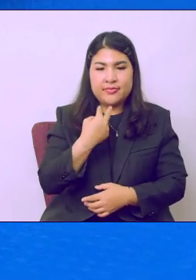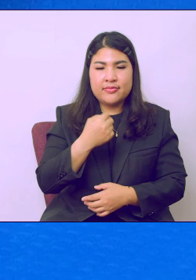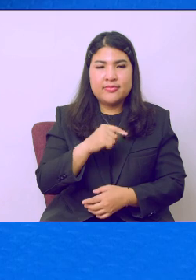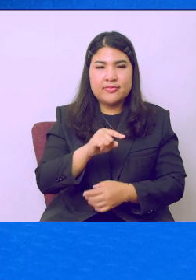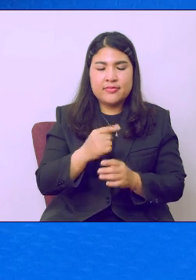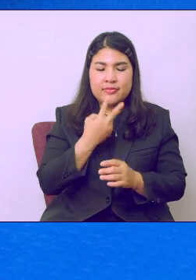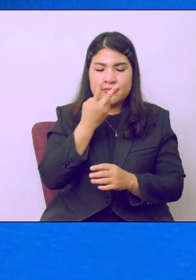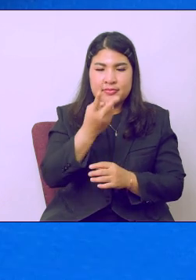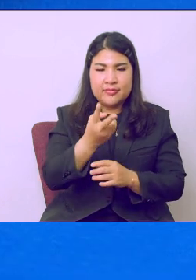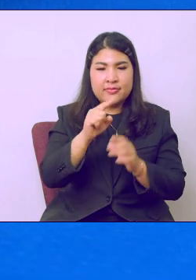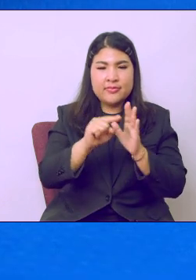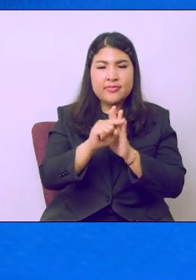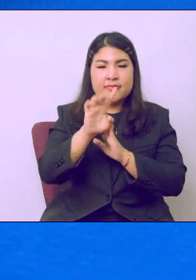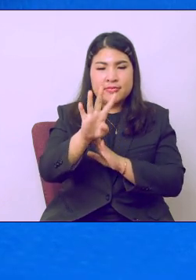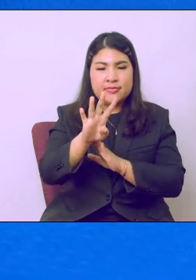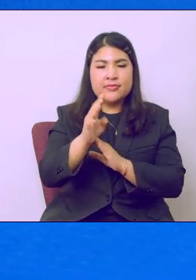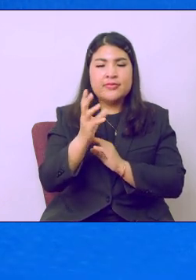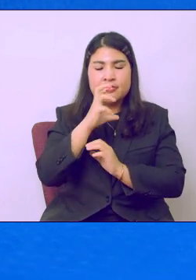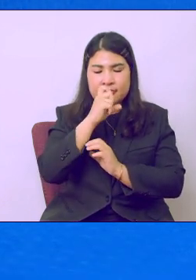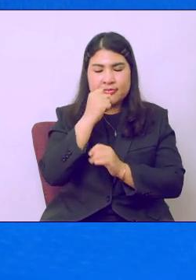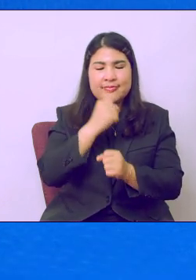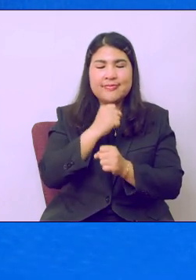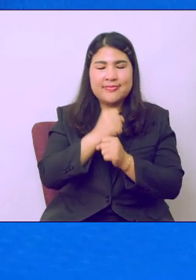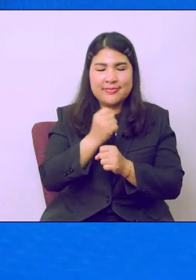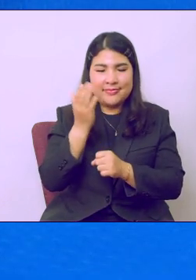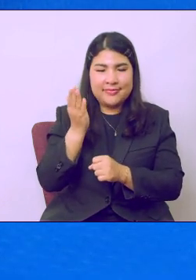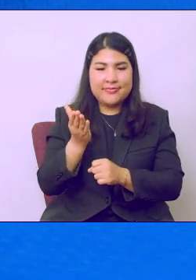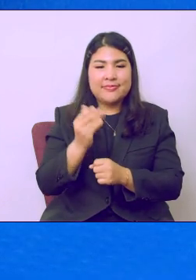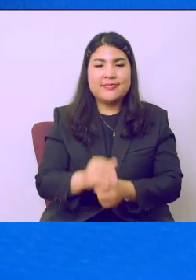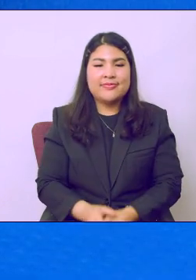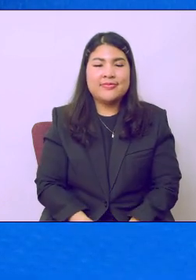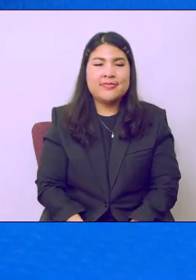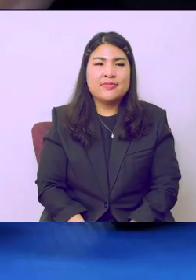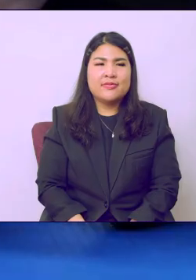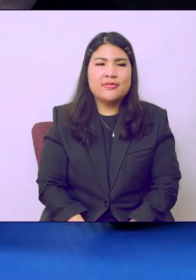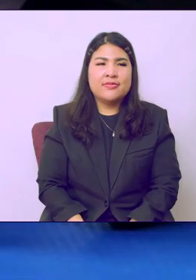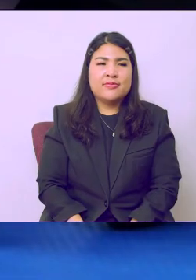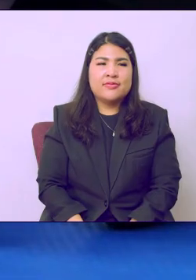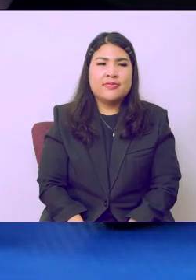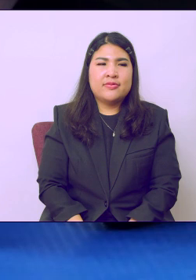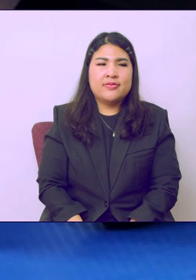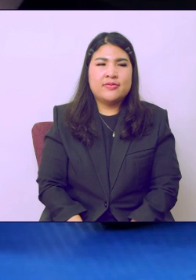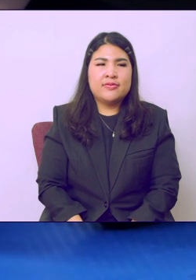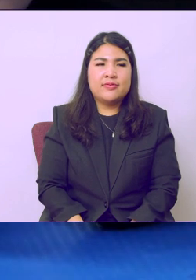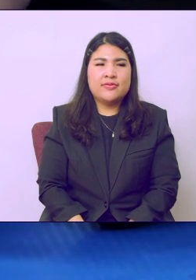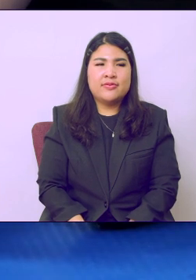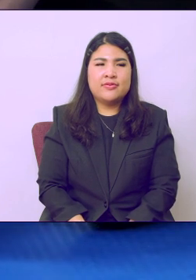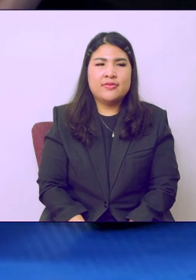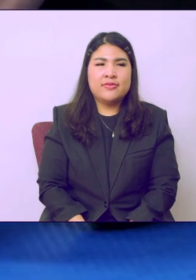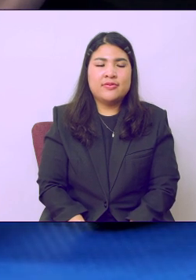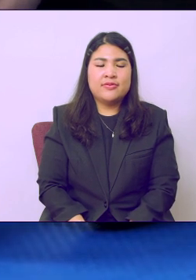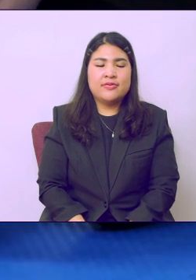ถีบออกครับ 4อ่ะหายใจเข้าครับหายใจออกถีบออกครับ 5อึบ